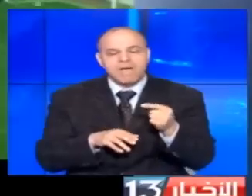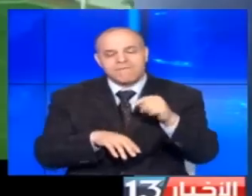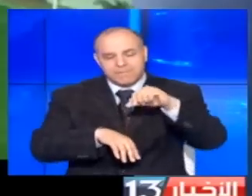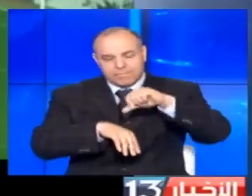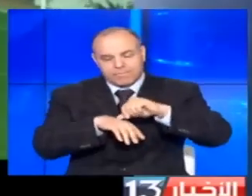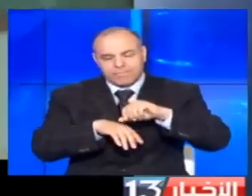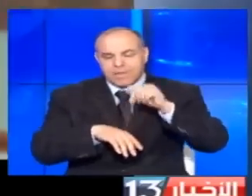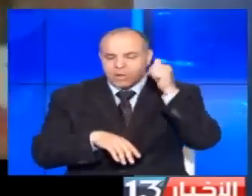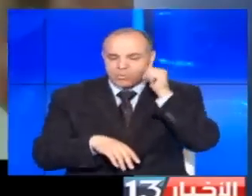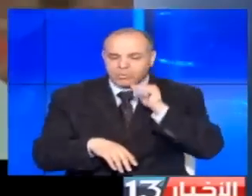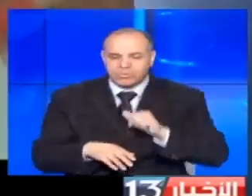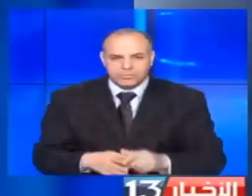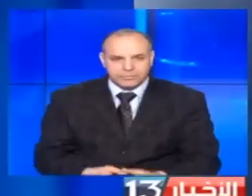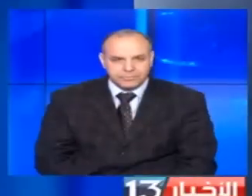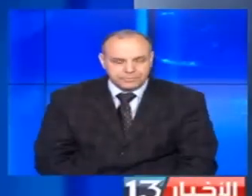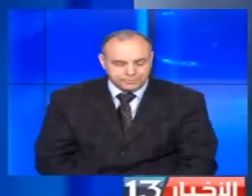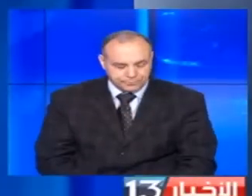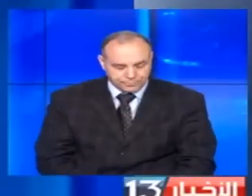بالخرطوم